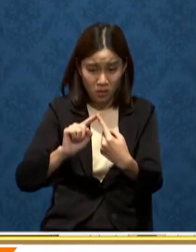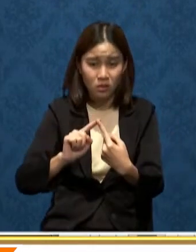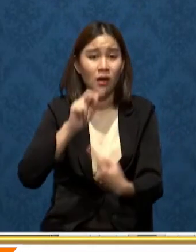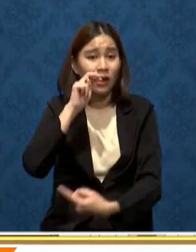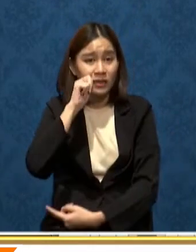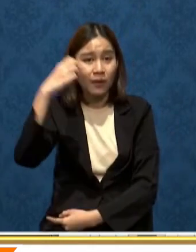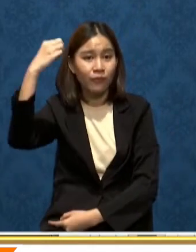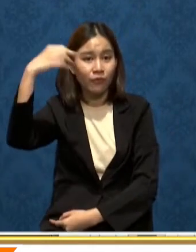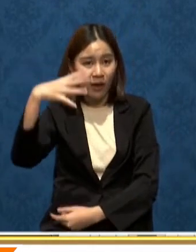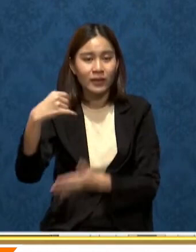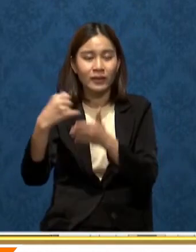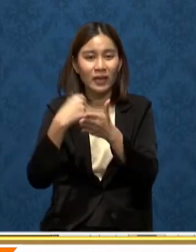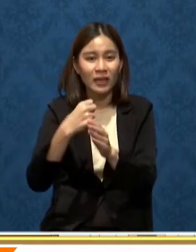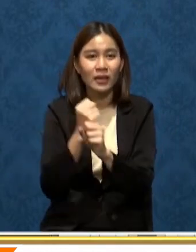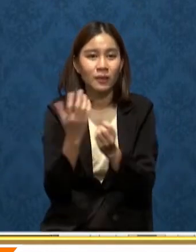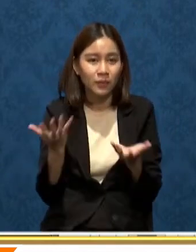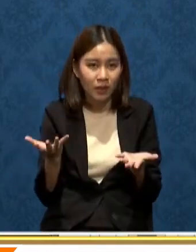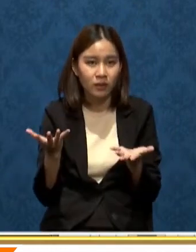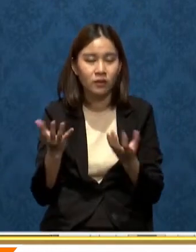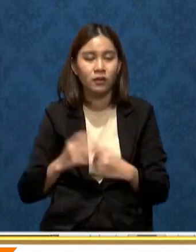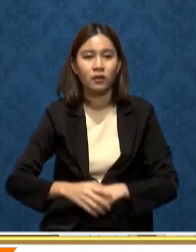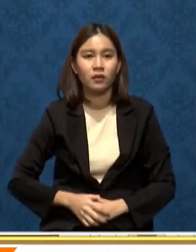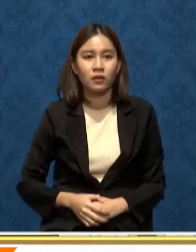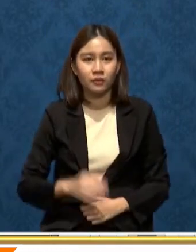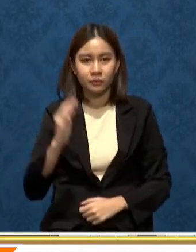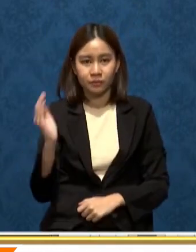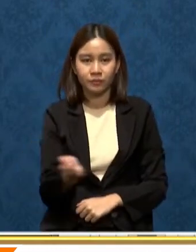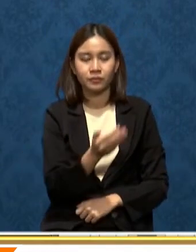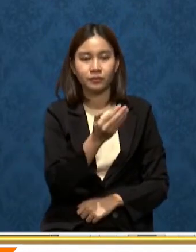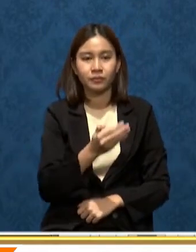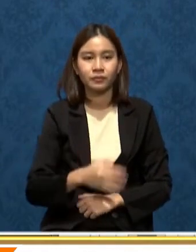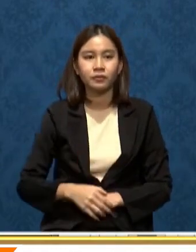าทหนณภาโคได้อยสะดวกได้อยไรครท่ประทาน Iz